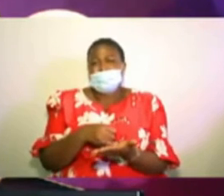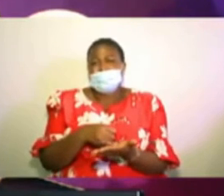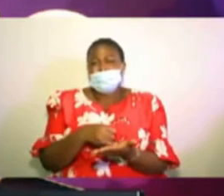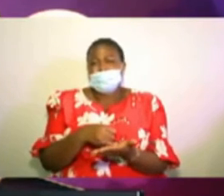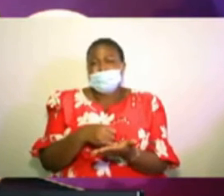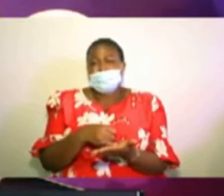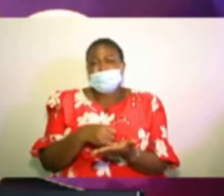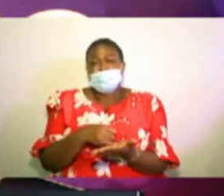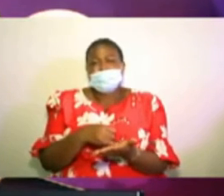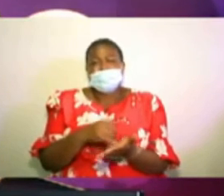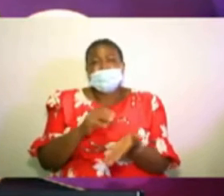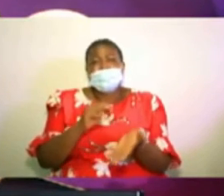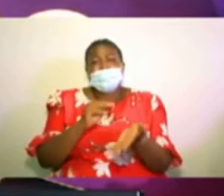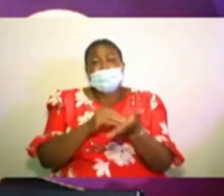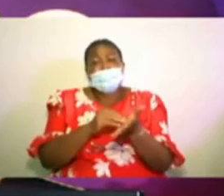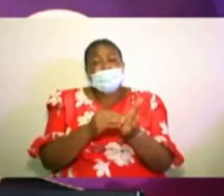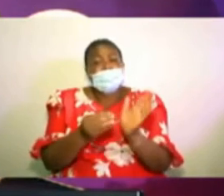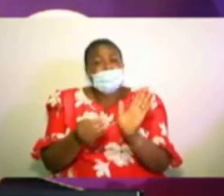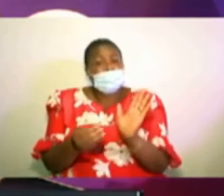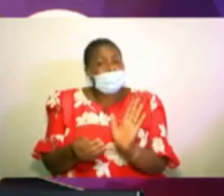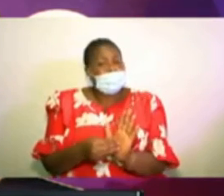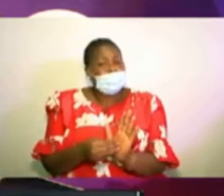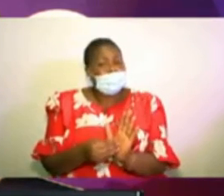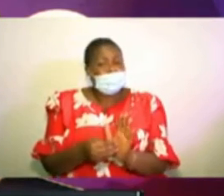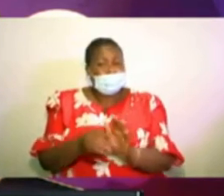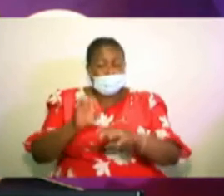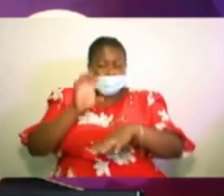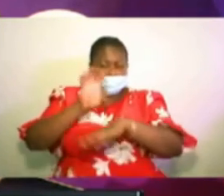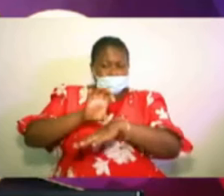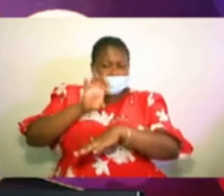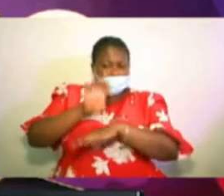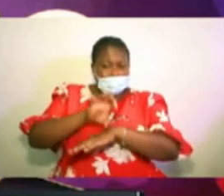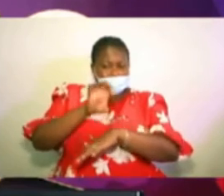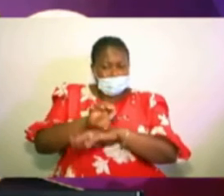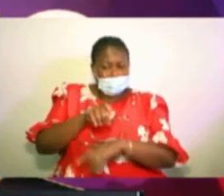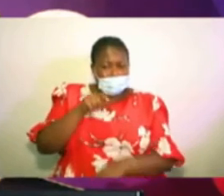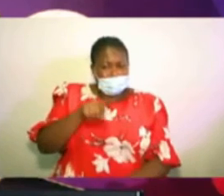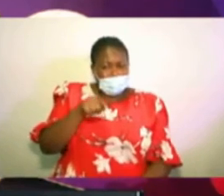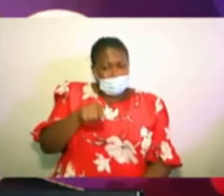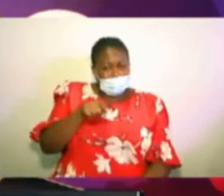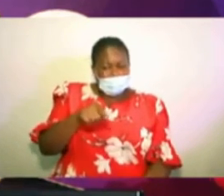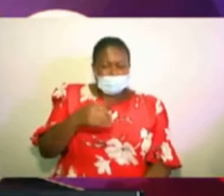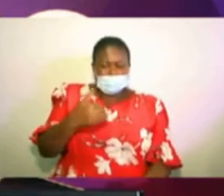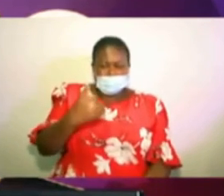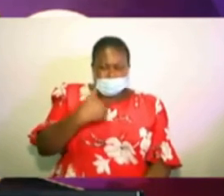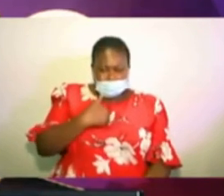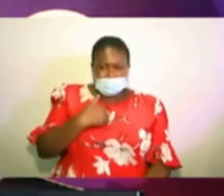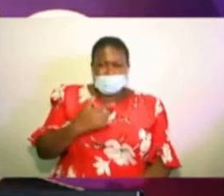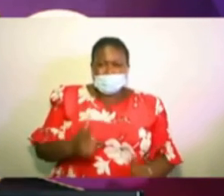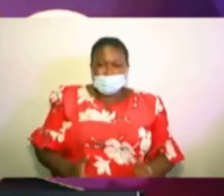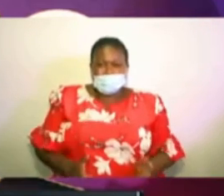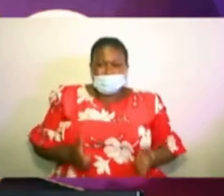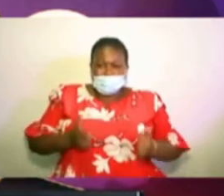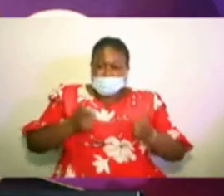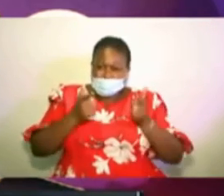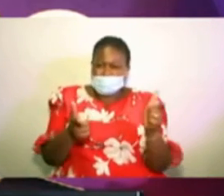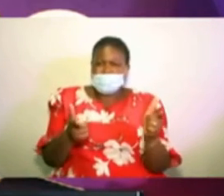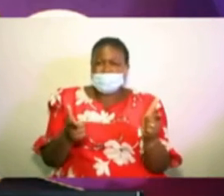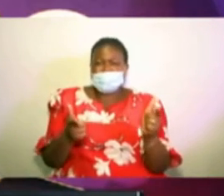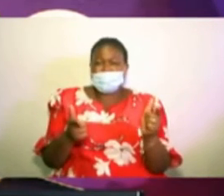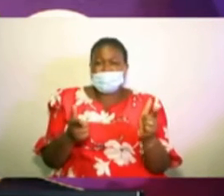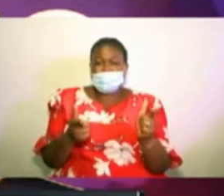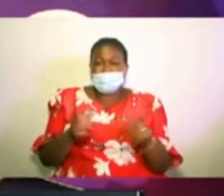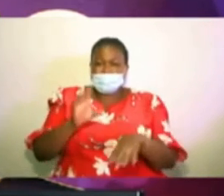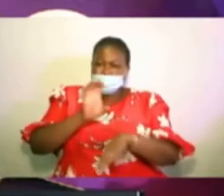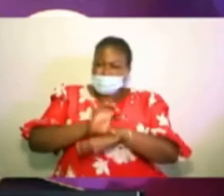It means that it is the kind of church that has life. Ça veut dire que c'est le type d'église